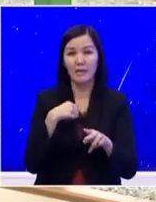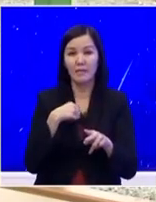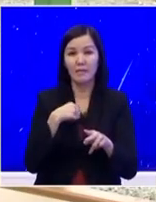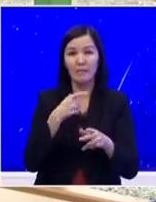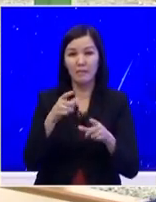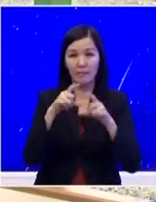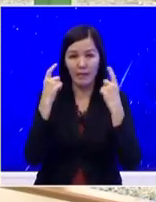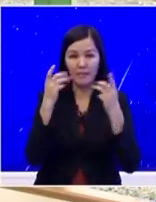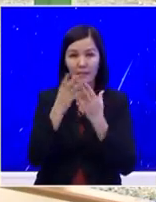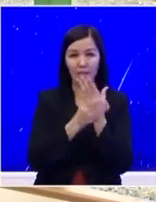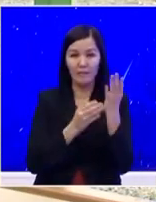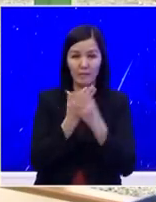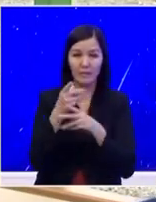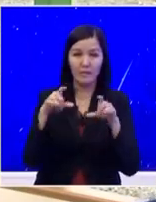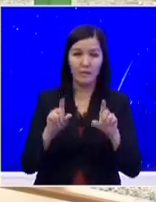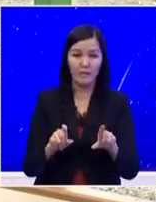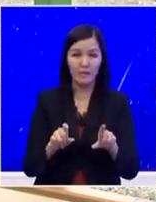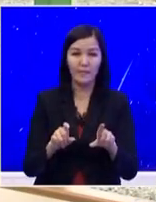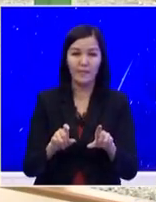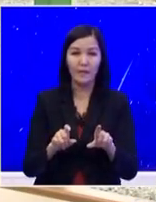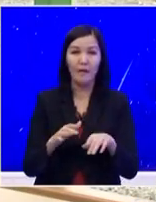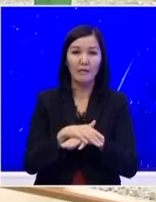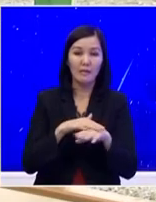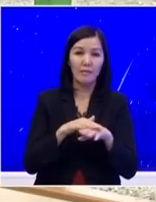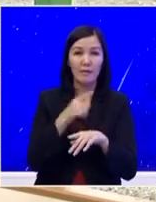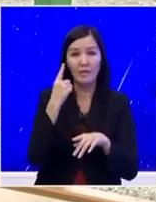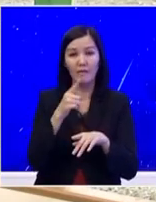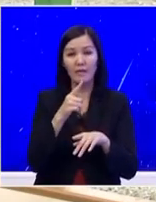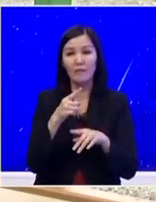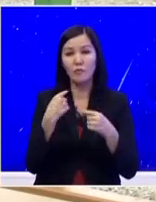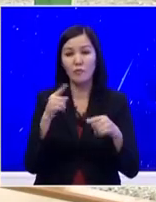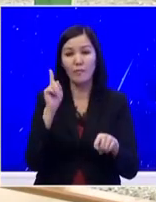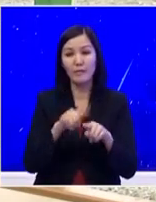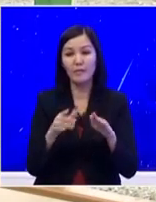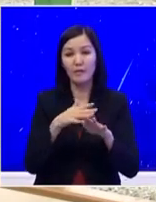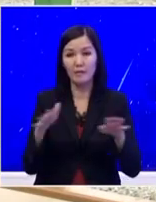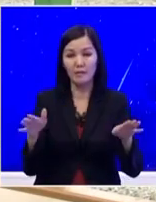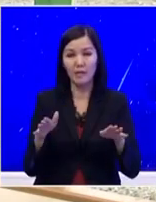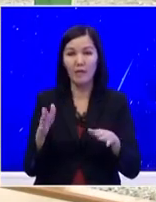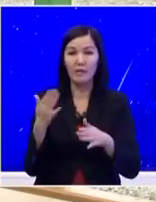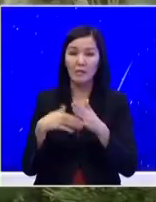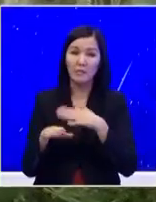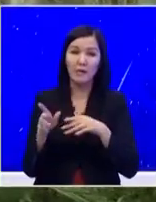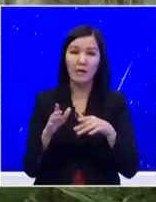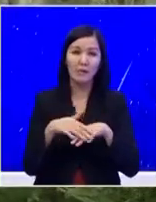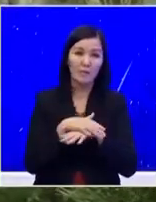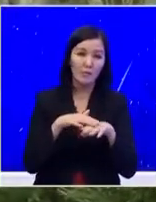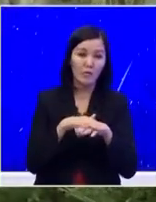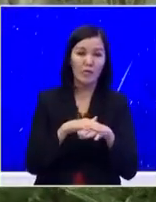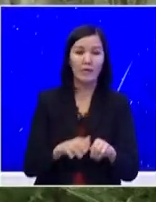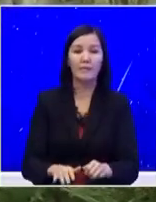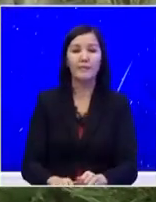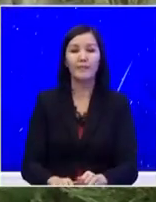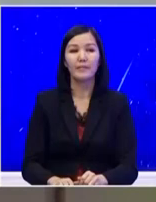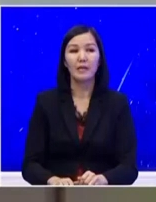режим карантина. Как видите, в масках сидим. Если видим скопление людей, говорим, чтобы разошлись. Да и сами стараемся избегать людей. Дополним,